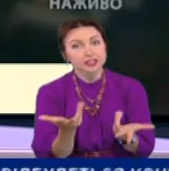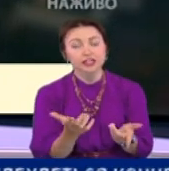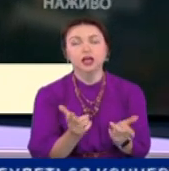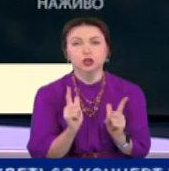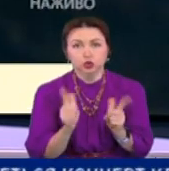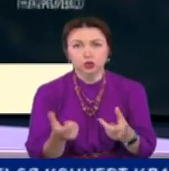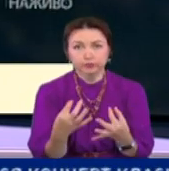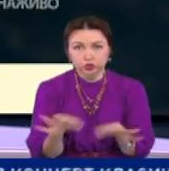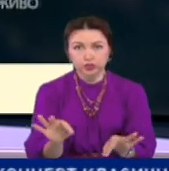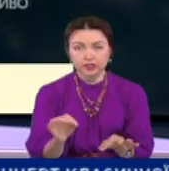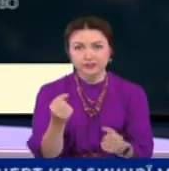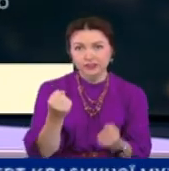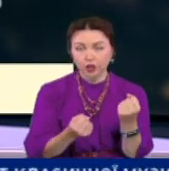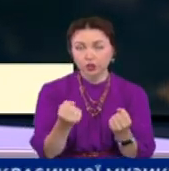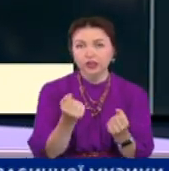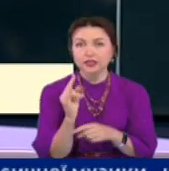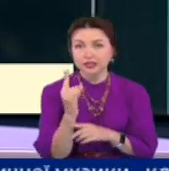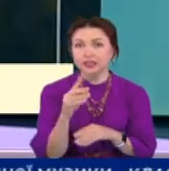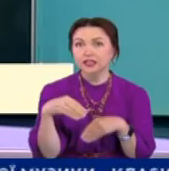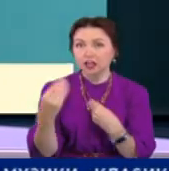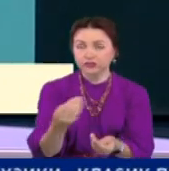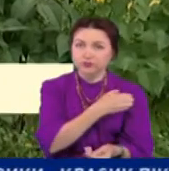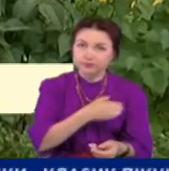пустити в салон дитину, надавши засоби безпеки.